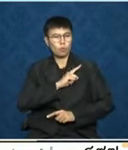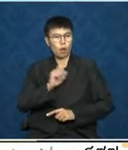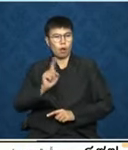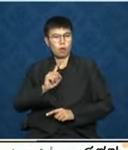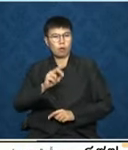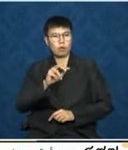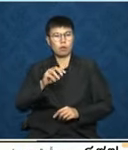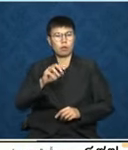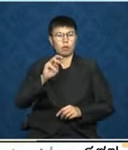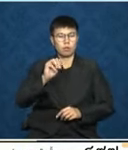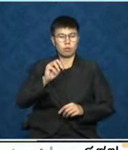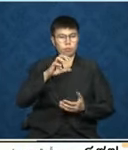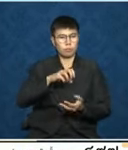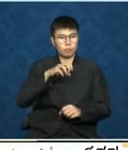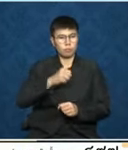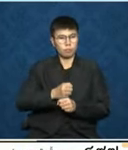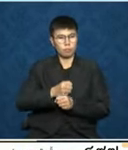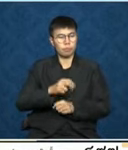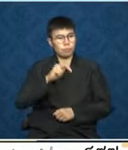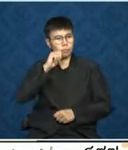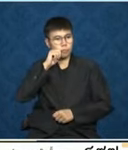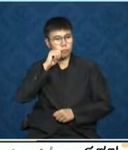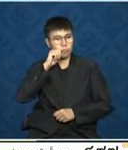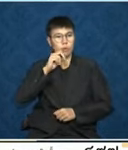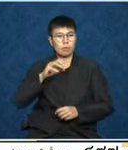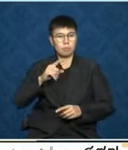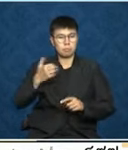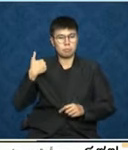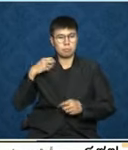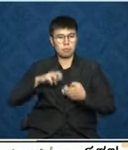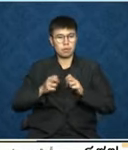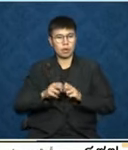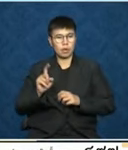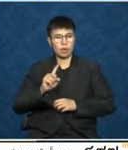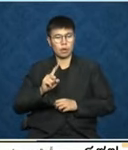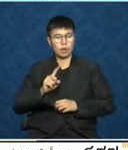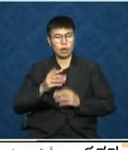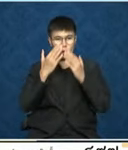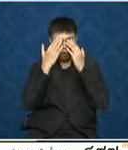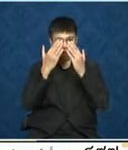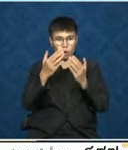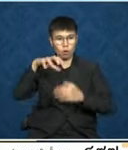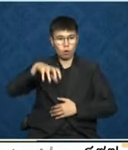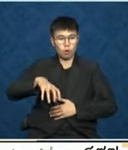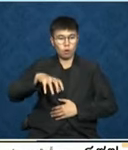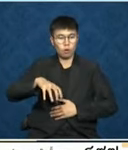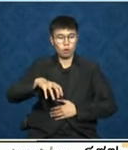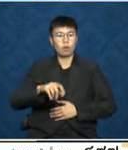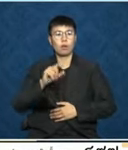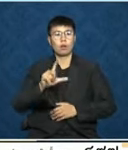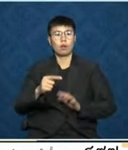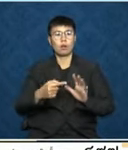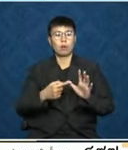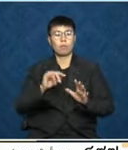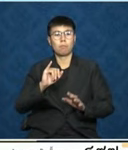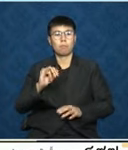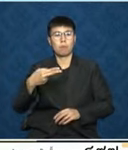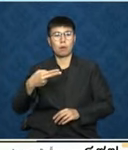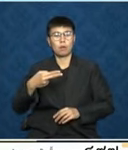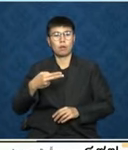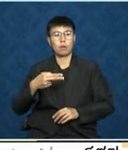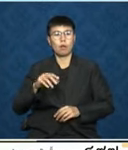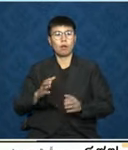ว่าวกันนะครับแต่เป็นคนละที่นิดนึงครับที่ที่ 2เกิดที่นะครับสุเหร่านะครับรำนโสหรือเป็นคลองลำนายโสก็จะเป็น